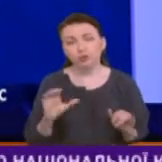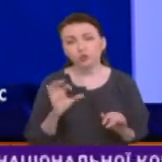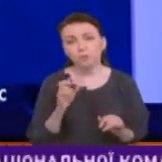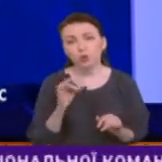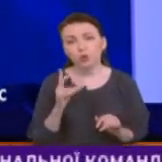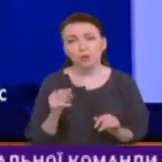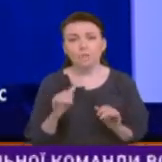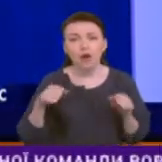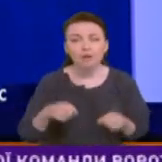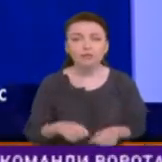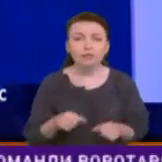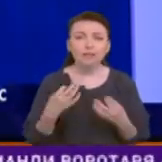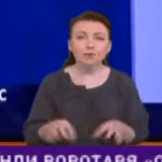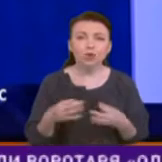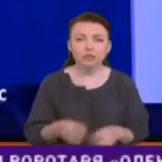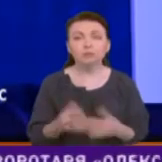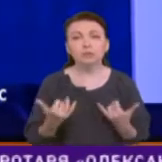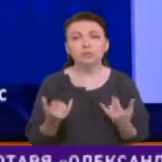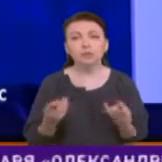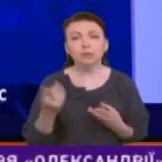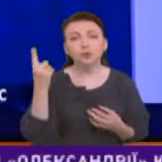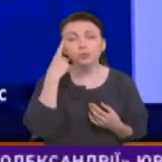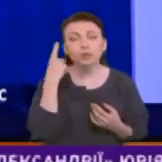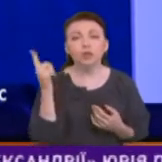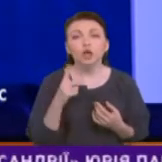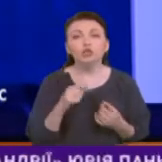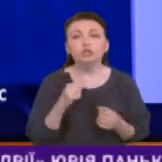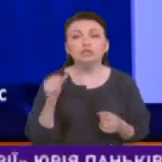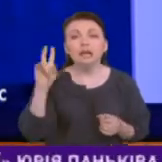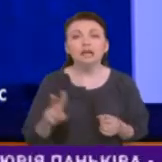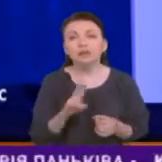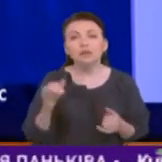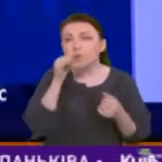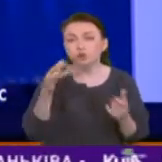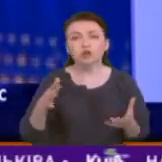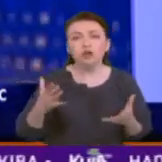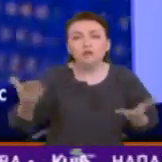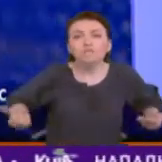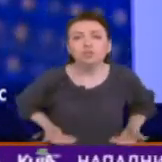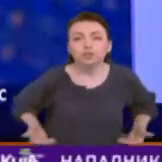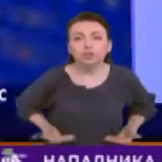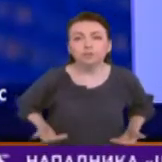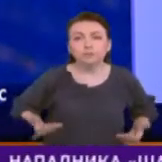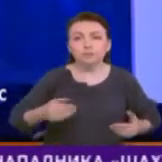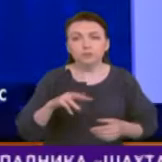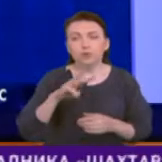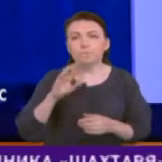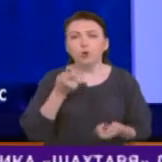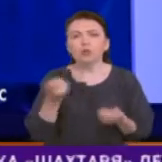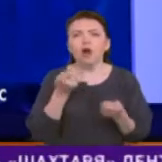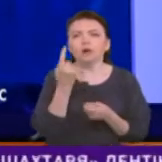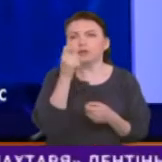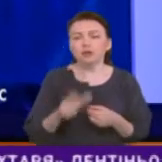соборноправності і демократизму. А зараз треба подумати, що церква не може вижити в тій, знаєте, монархічній структурі, до якої